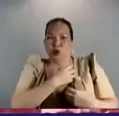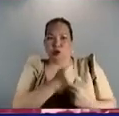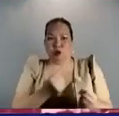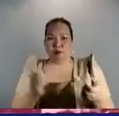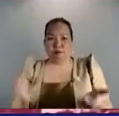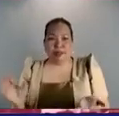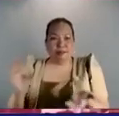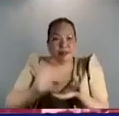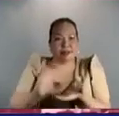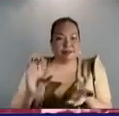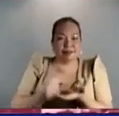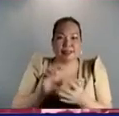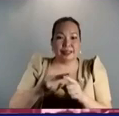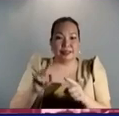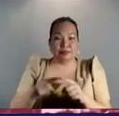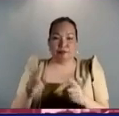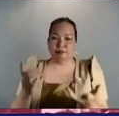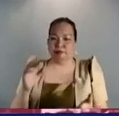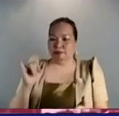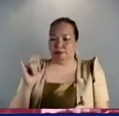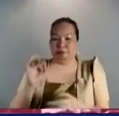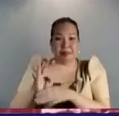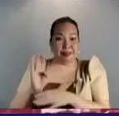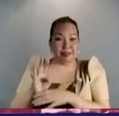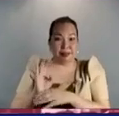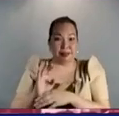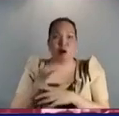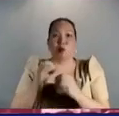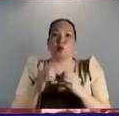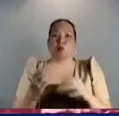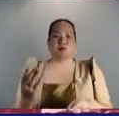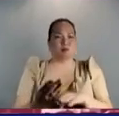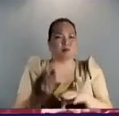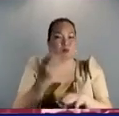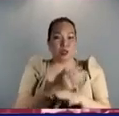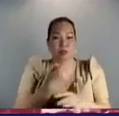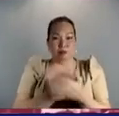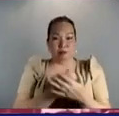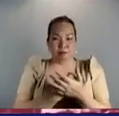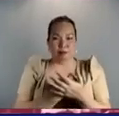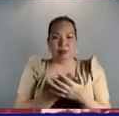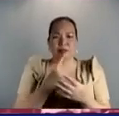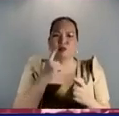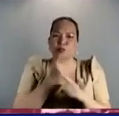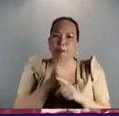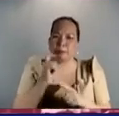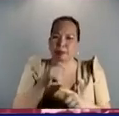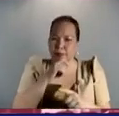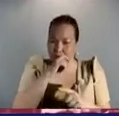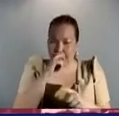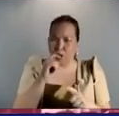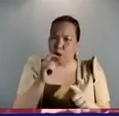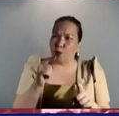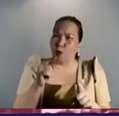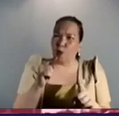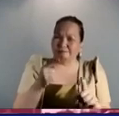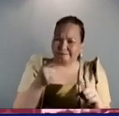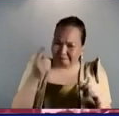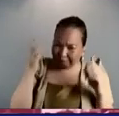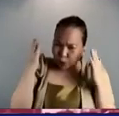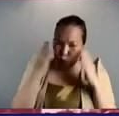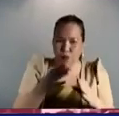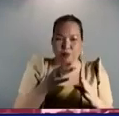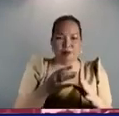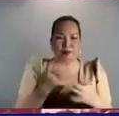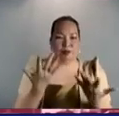ng investors para mas lumago ang ekonomiya dahil yun daw isa sa mga kailangang atupagin ng bagong administrasyon, no? Ang tanong